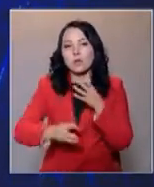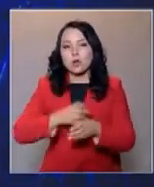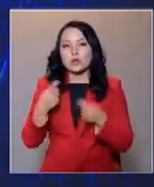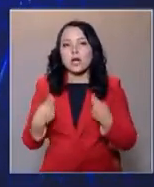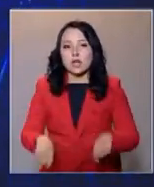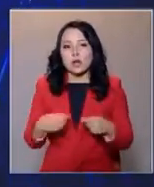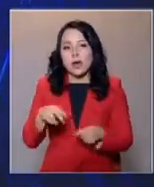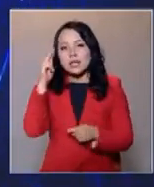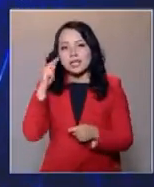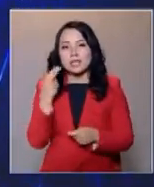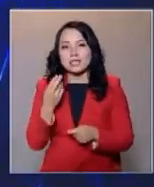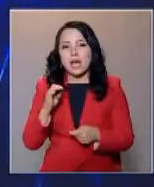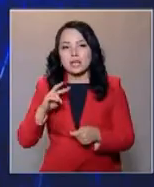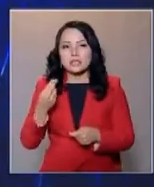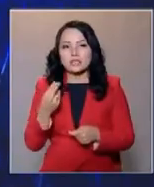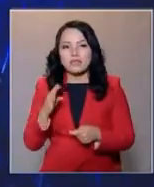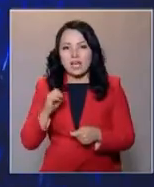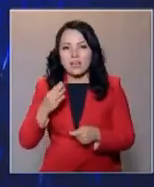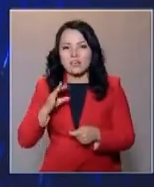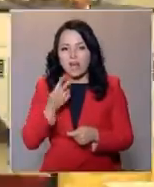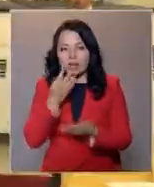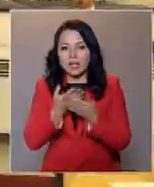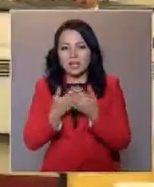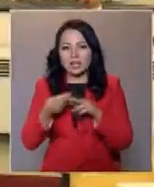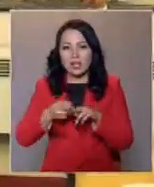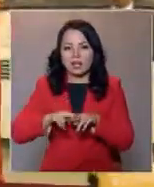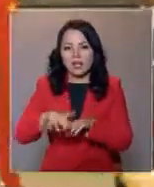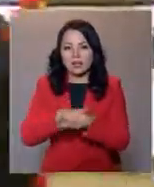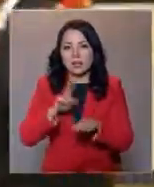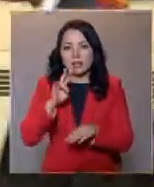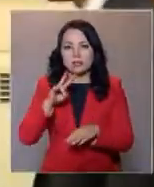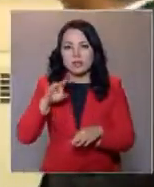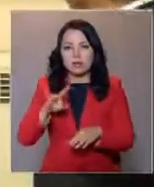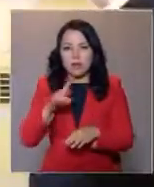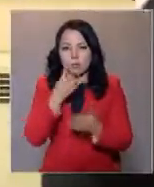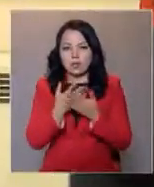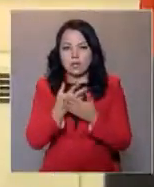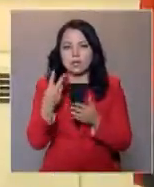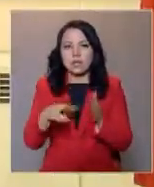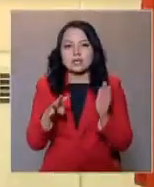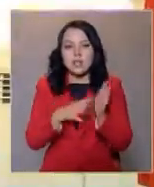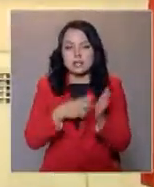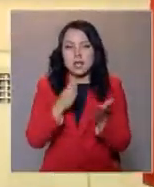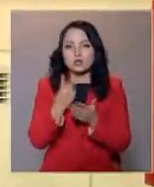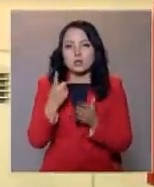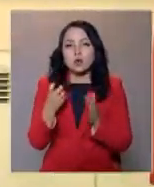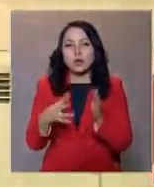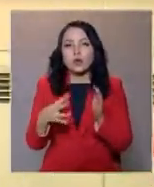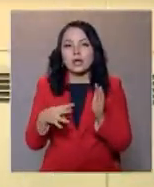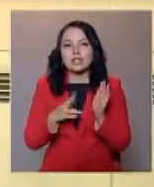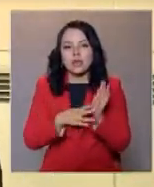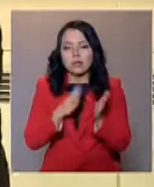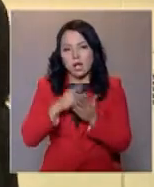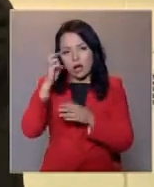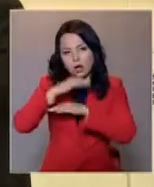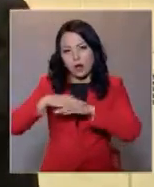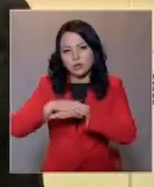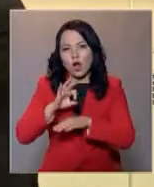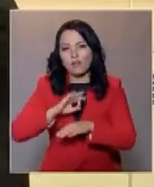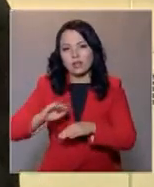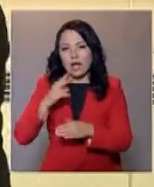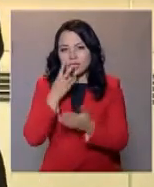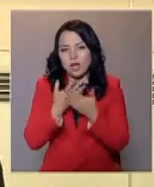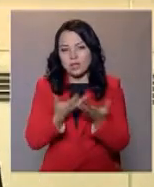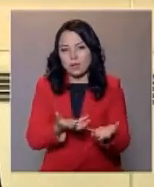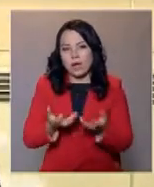торговли Китая Диян Цзвэнвэй. И таким образом КНР стала 39-м из 149 государств,